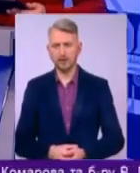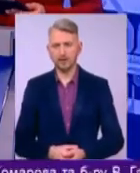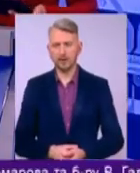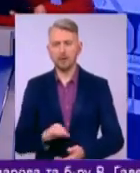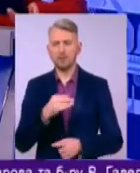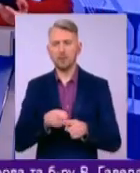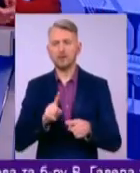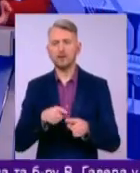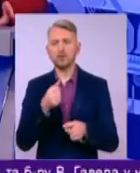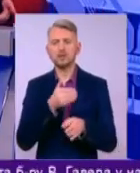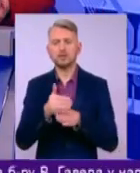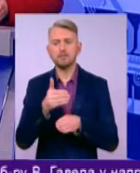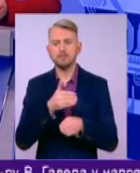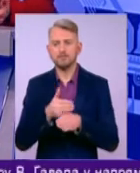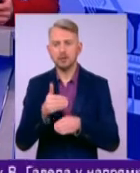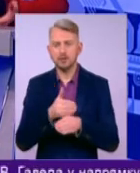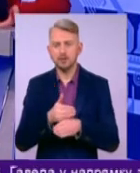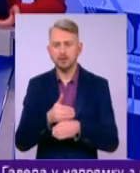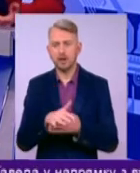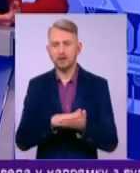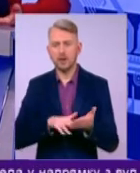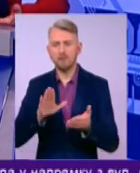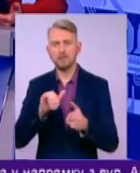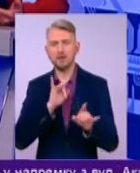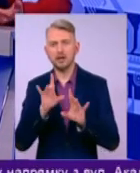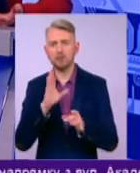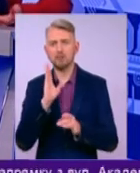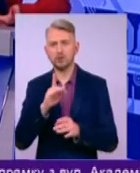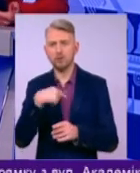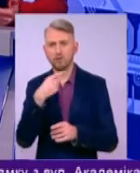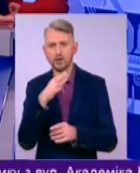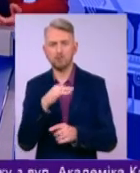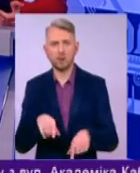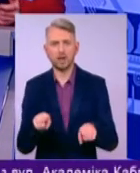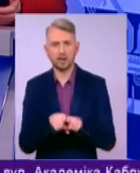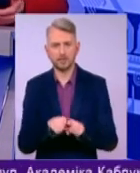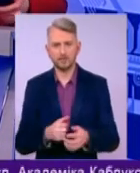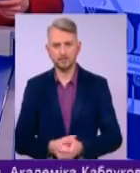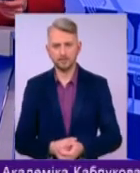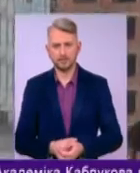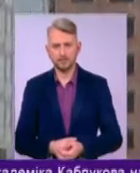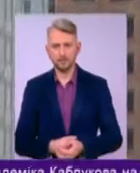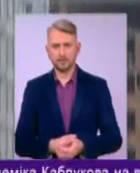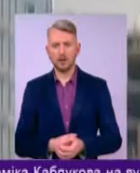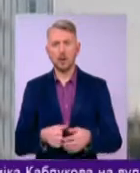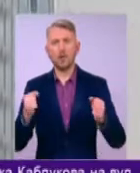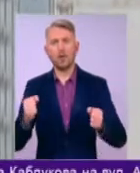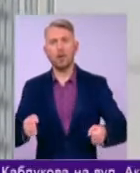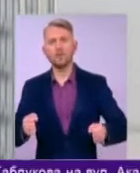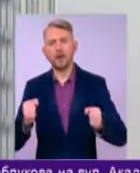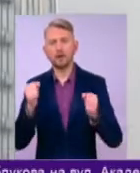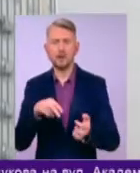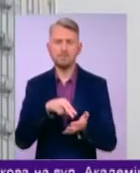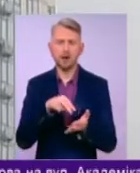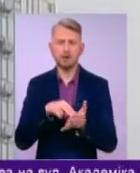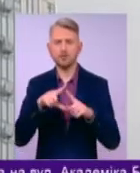Про це дещо згодом. Далі, після реклами, будемо говорити, зокрема, про таке. Гойдалки, паркінги,